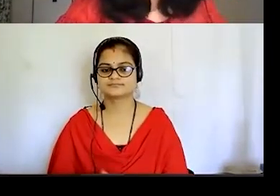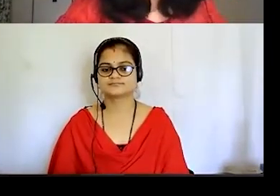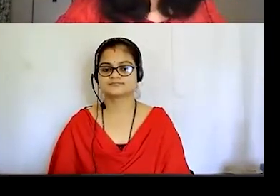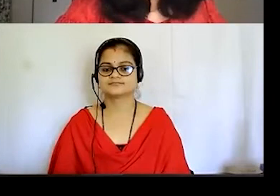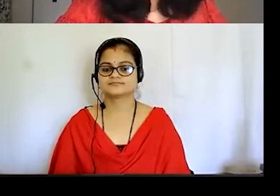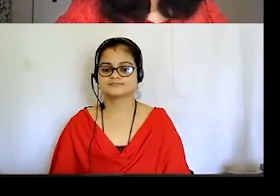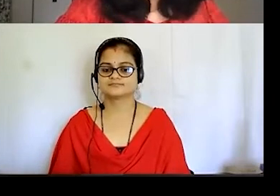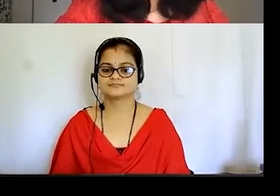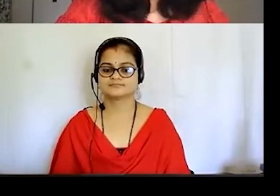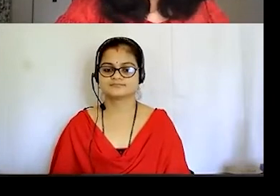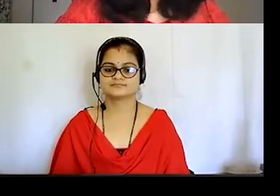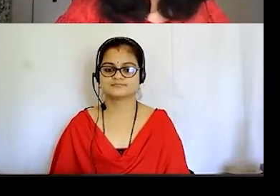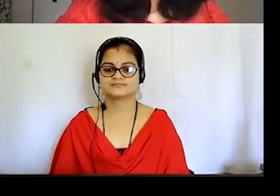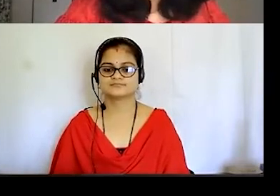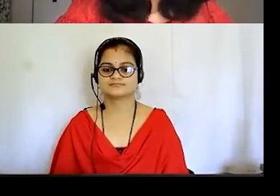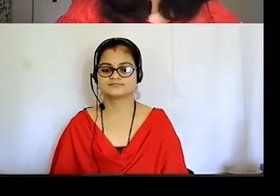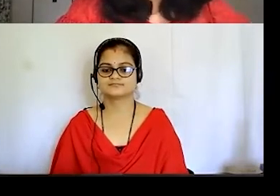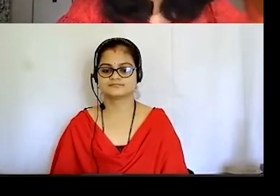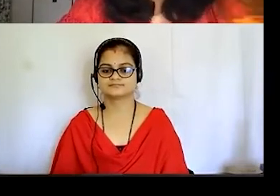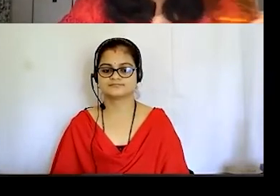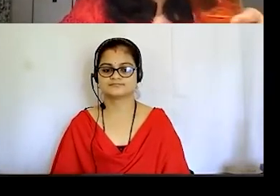पास गई